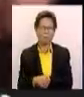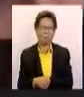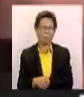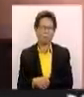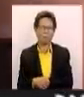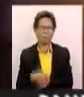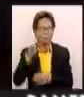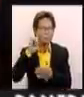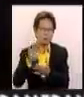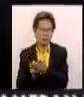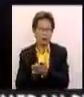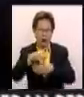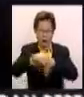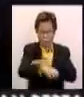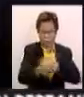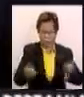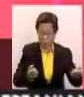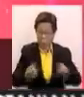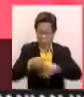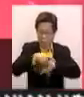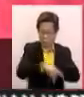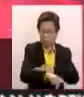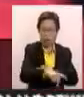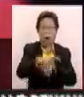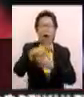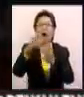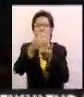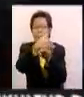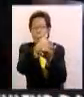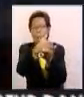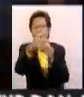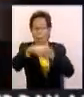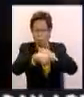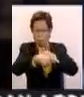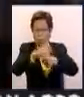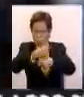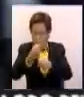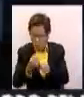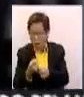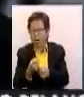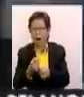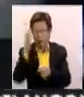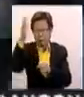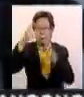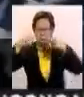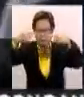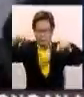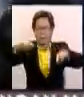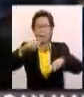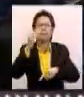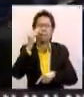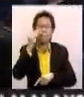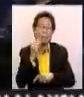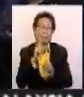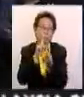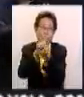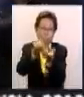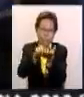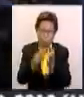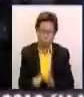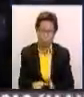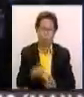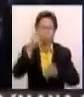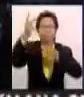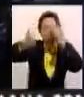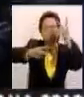Beliau juga percaya ekspor kenderaan keluaran Proton mampu lebih berjaya sedikit masa lagi. Tun Dr. Mahathir ditemui media